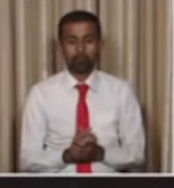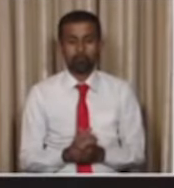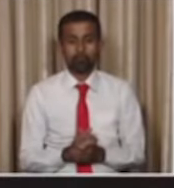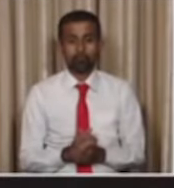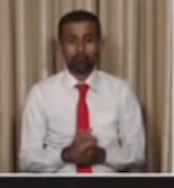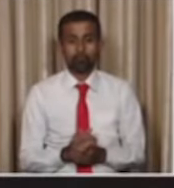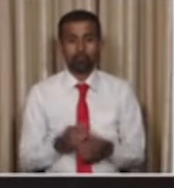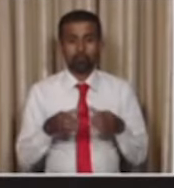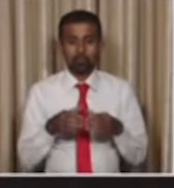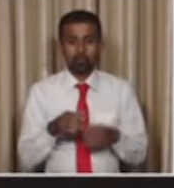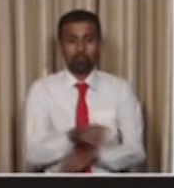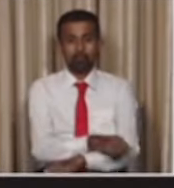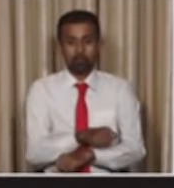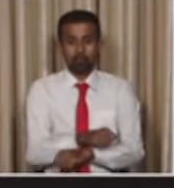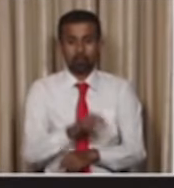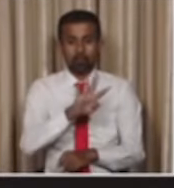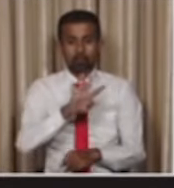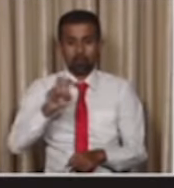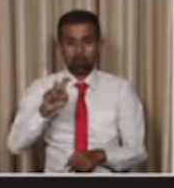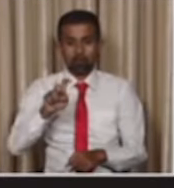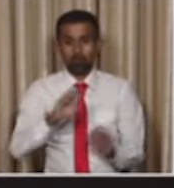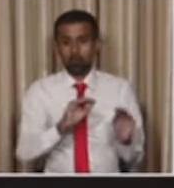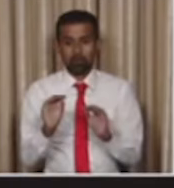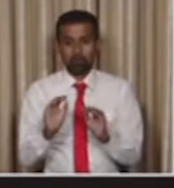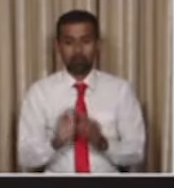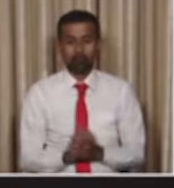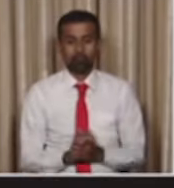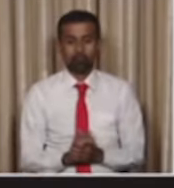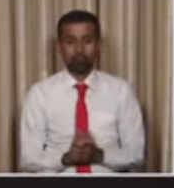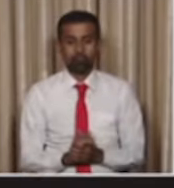සභානායකතුමා. අතරමාට. අතරමාර දක්වා කල් දෙන්න.